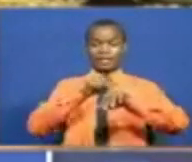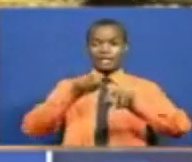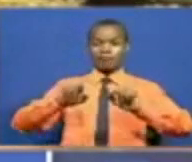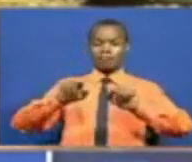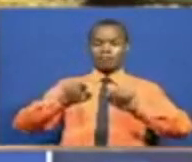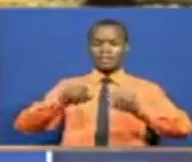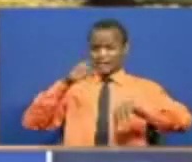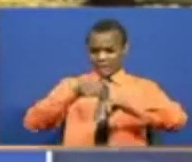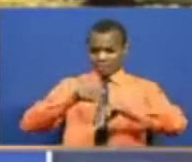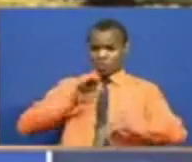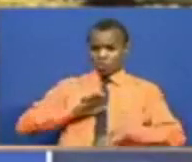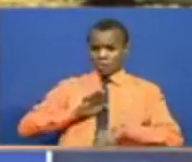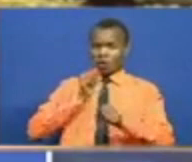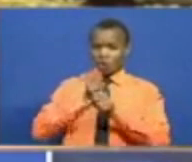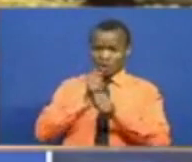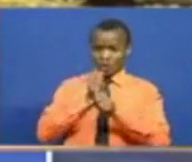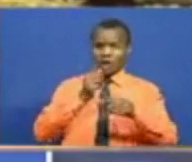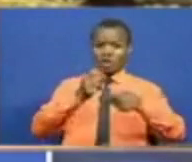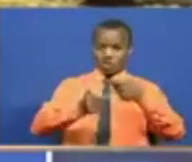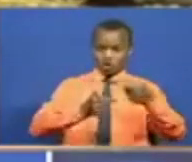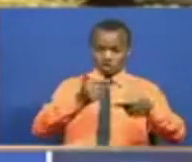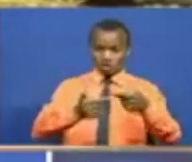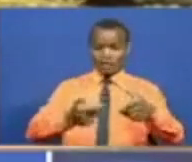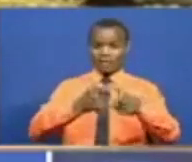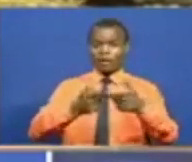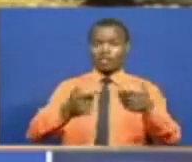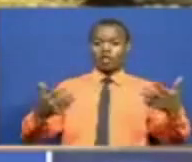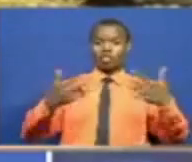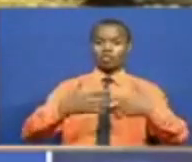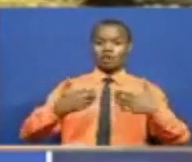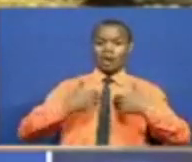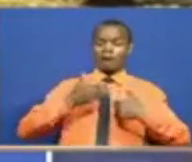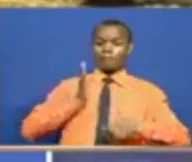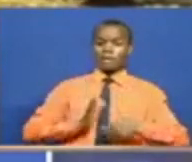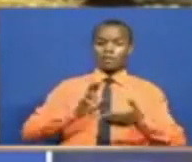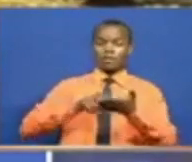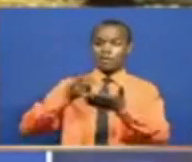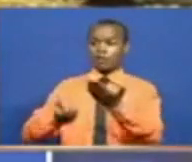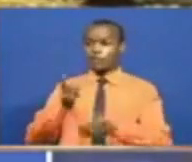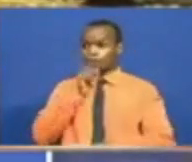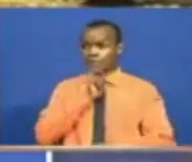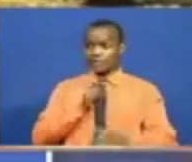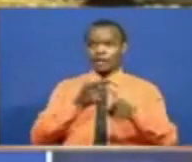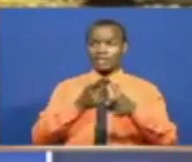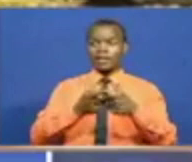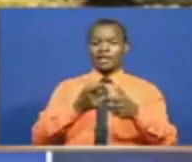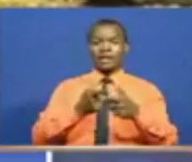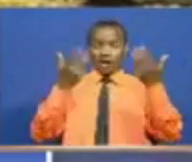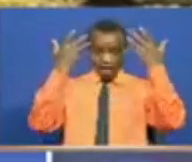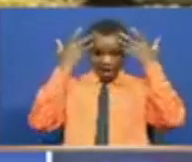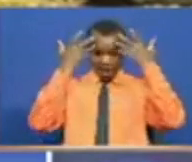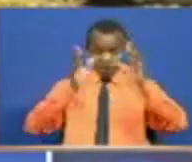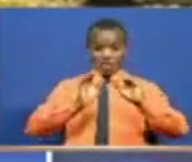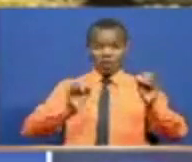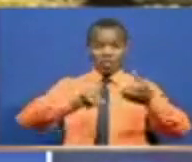5 hivi ndio walistukia mtu amemgonga na akaanguka. Sasa kutoka hapo ameniambia hajui